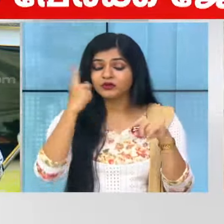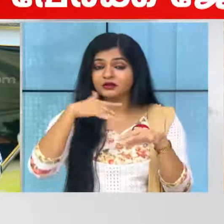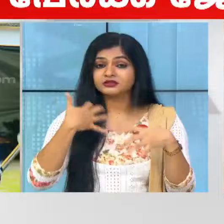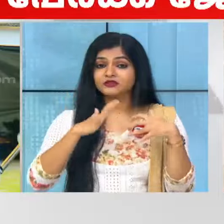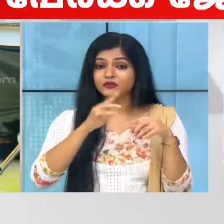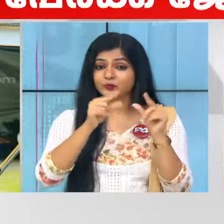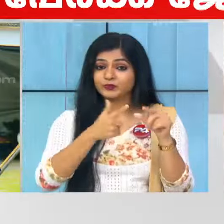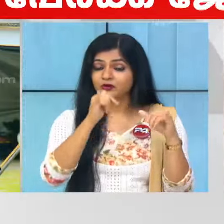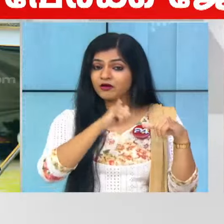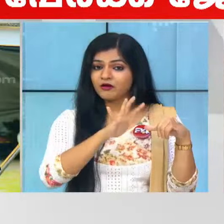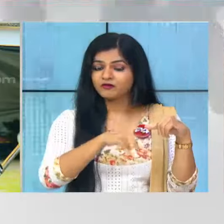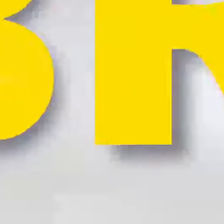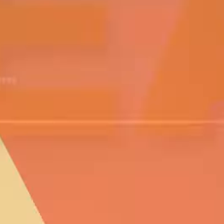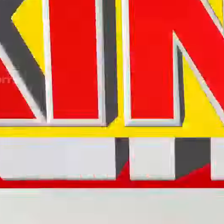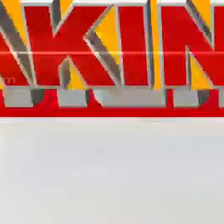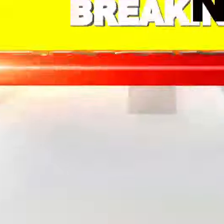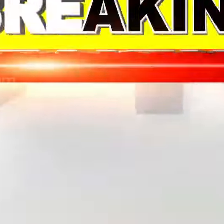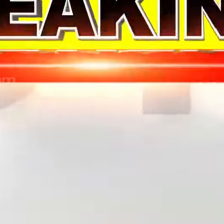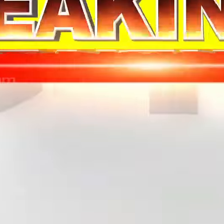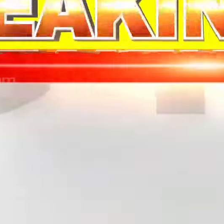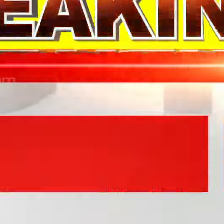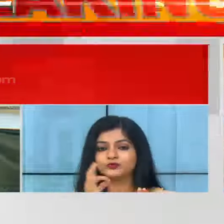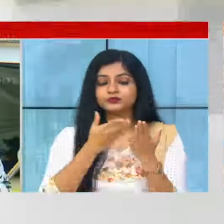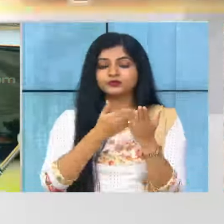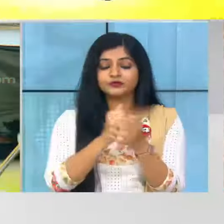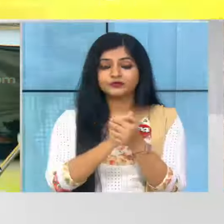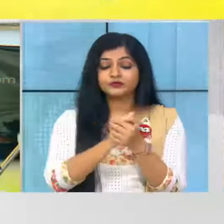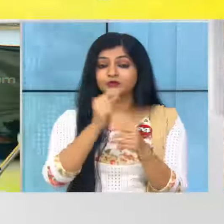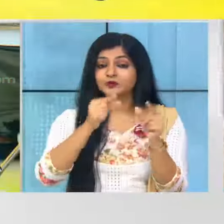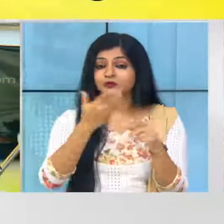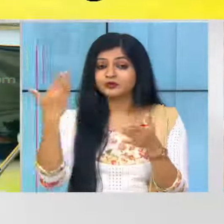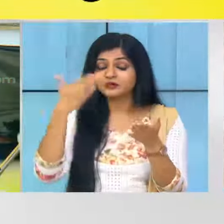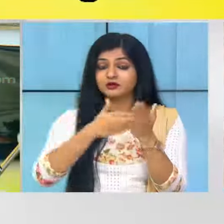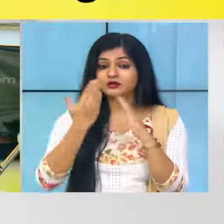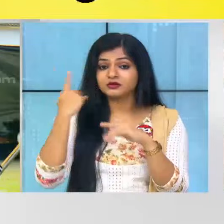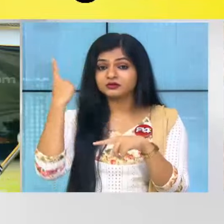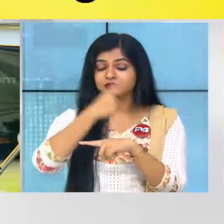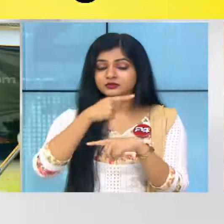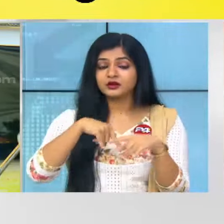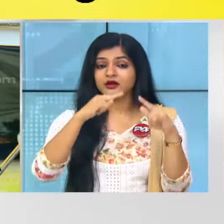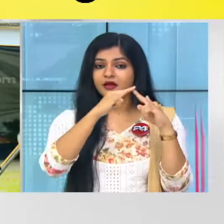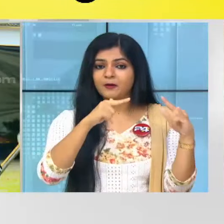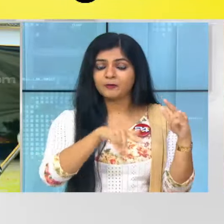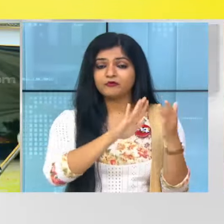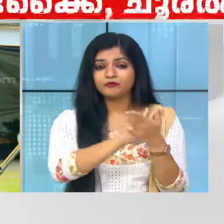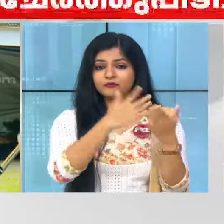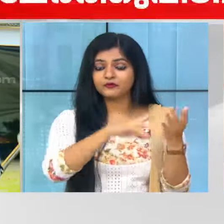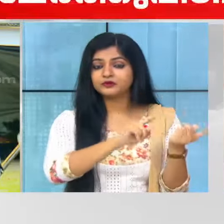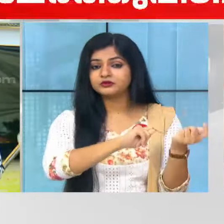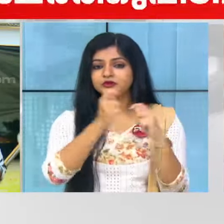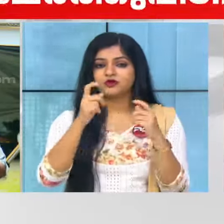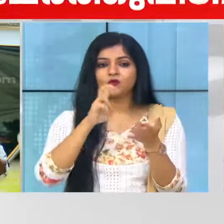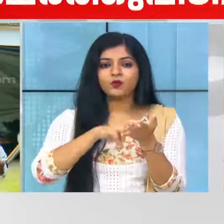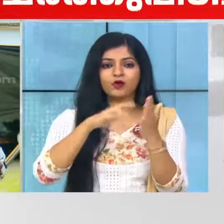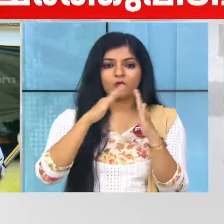തന്നെ ഇന്ന് ഇവിടേക്ക് എത്തി എന്നുള്ളതാണ് ഏറ്റവും പ്രധാനപ്പെട്ട കാര്യം കാരണം അവരെല്ലാവരും തന്നെ കഴിഞ്ഞ ദിവസമാണ് ക്യാമ്പുകളിൽ നിന്ന് വാടക വീടുകളിലേക്ക് മാറിയിട്ടുണ്ടായിരുന്നത്